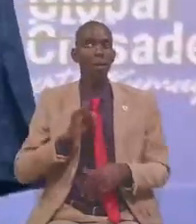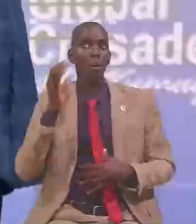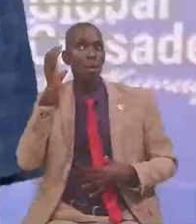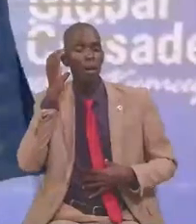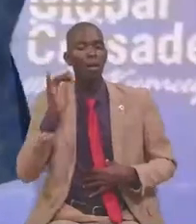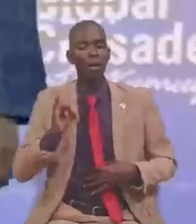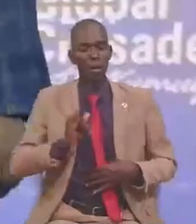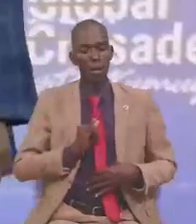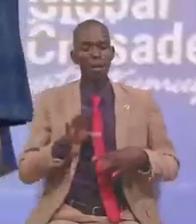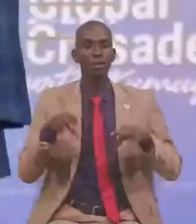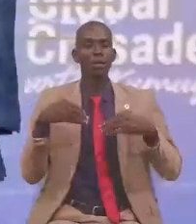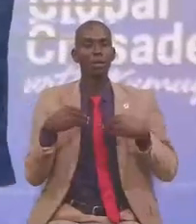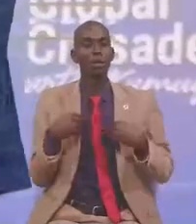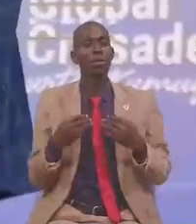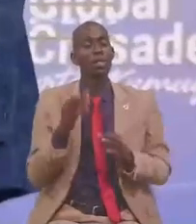pratique. Si